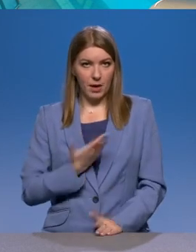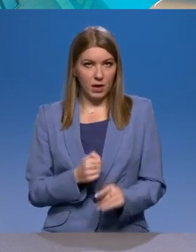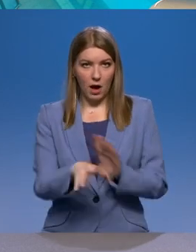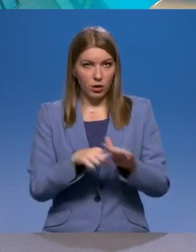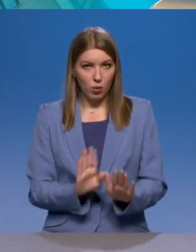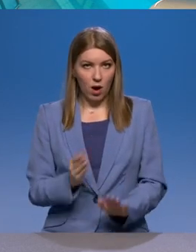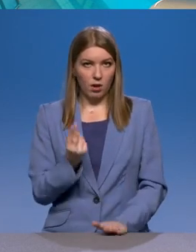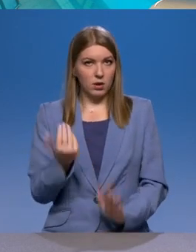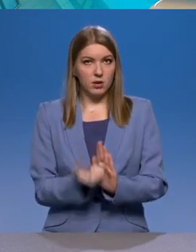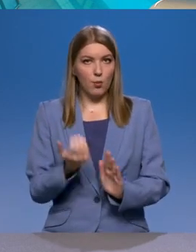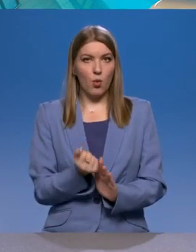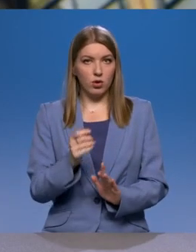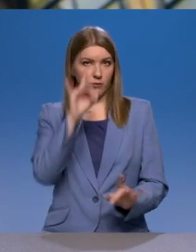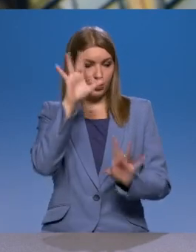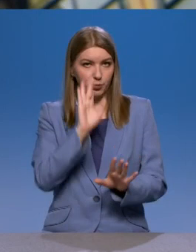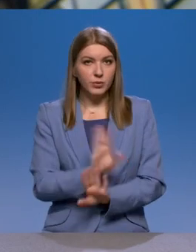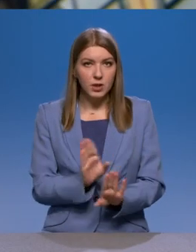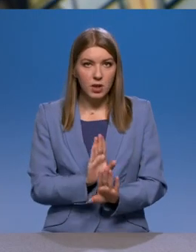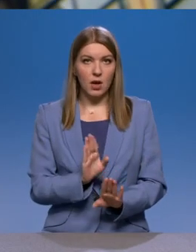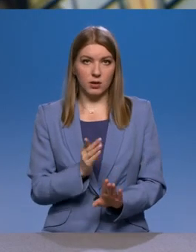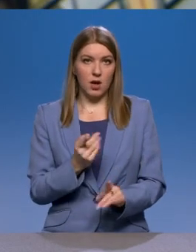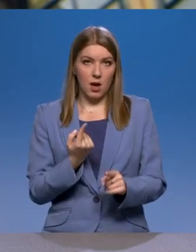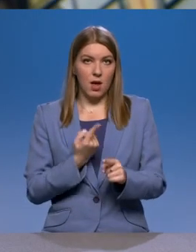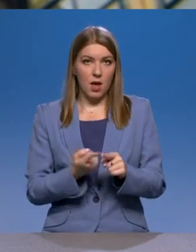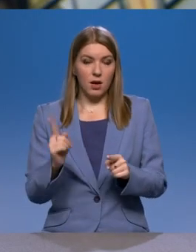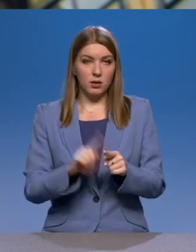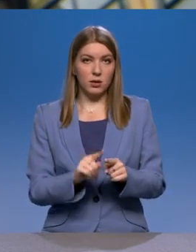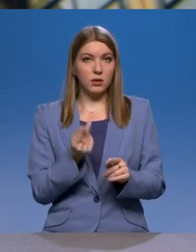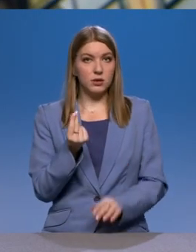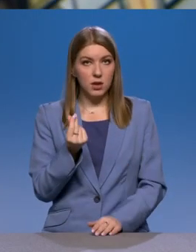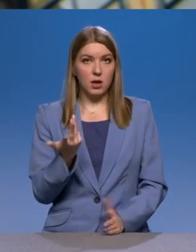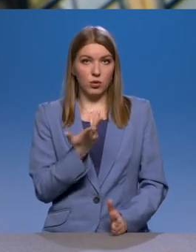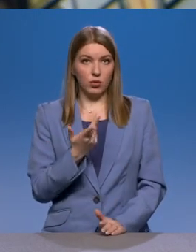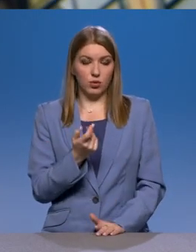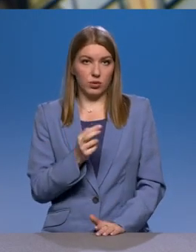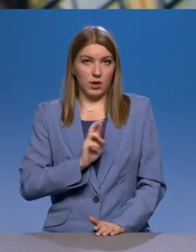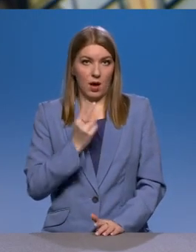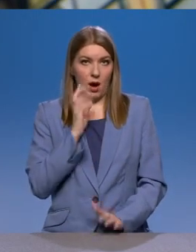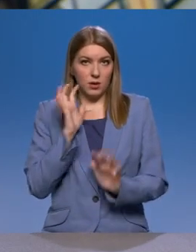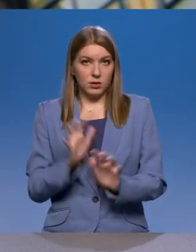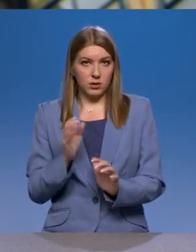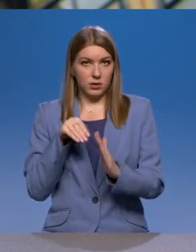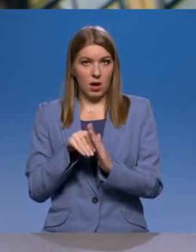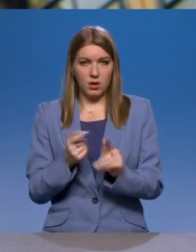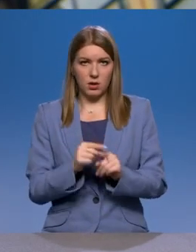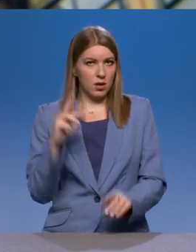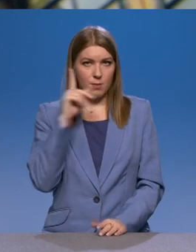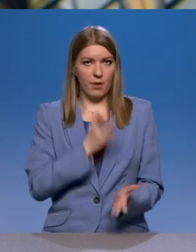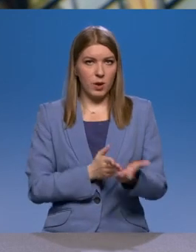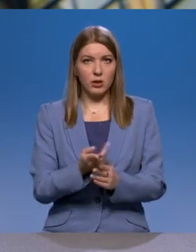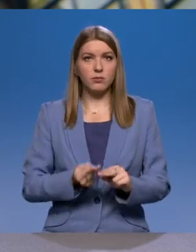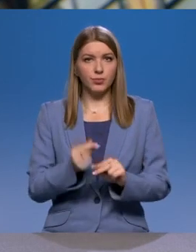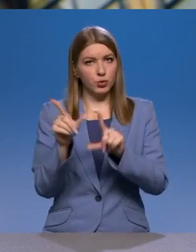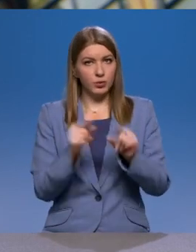не заработала где-то. Это не заработанные деньги, а деньги, которые люди сохранили. То есть здесь совершенно неправильный подход, и платить субсидии